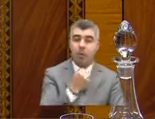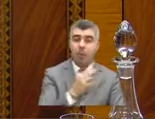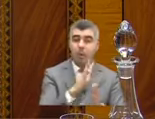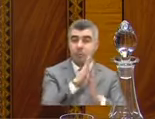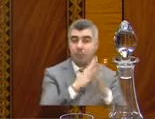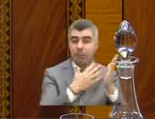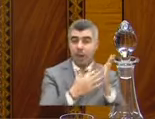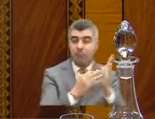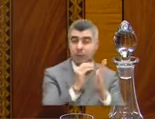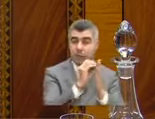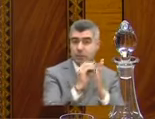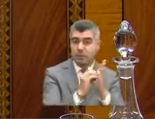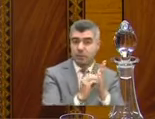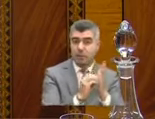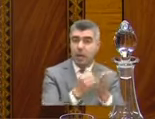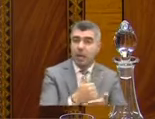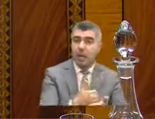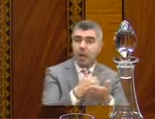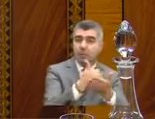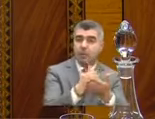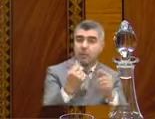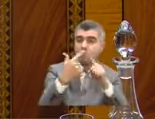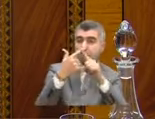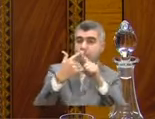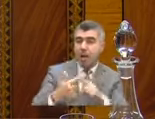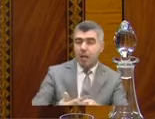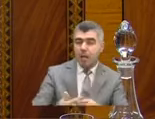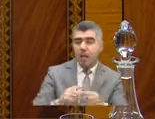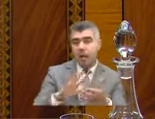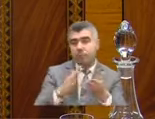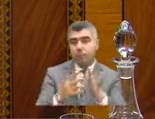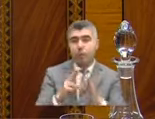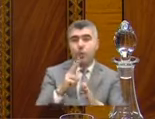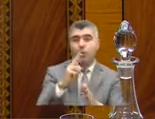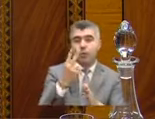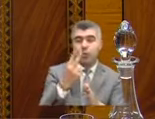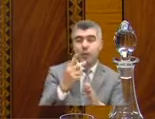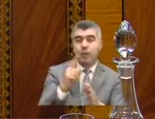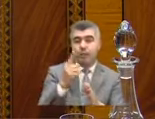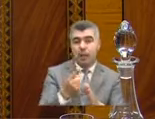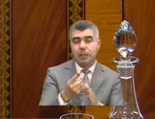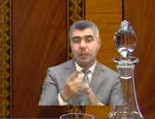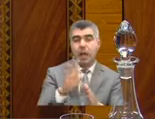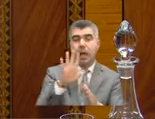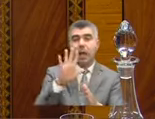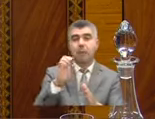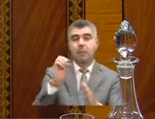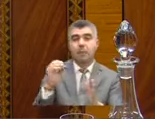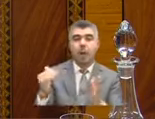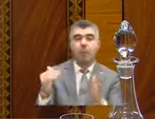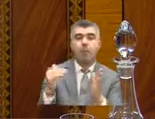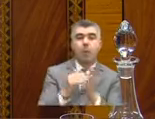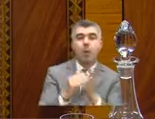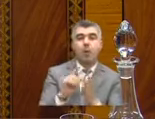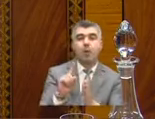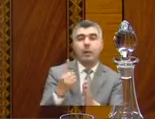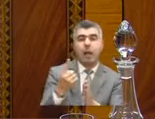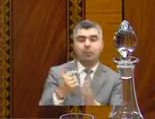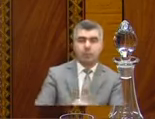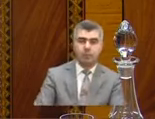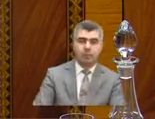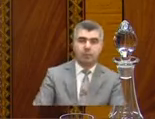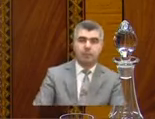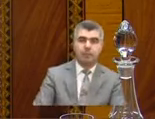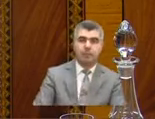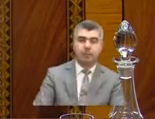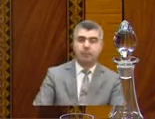البرنامج اعتمادات مالية تقدر بجزء المليار وخمسمائة مليون درهم. ومن